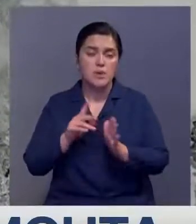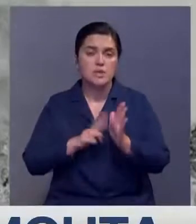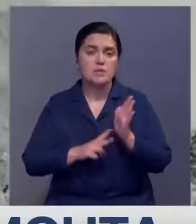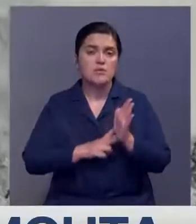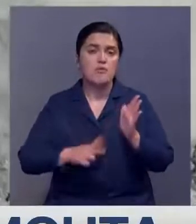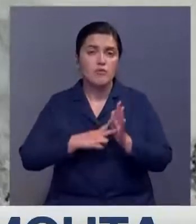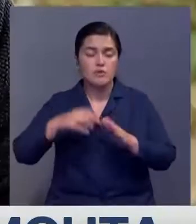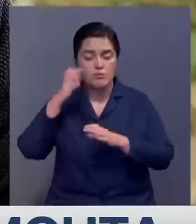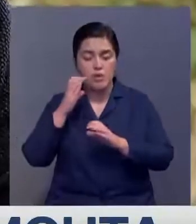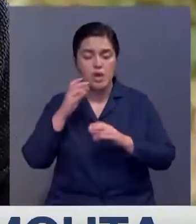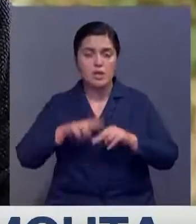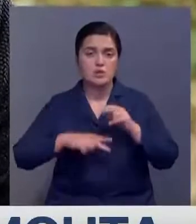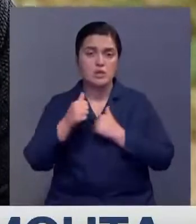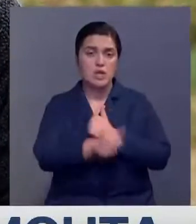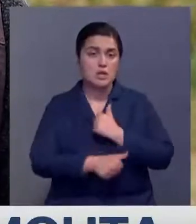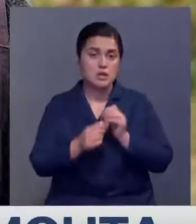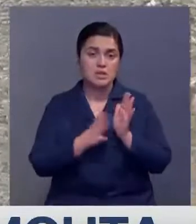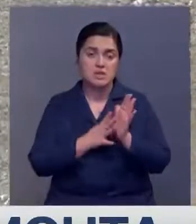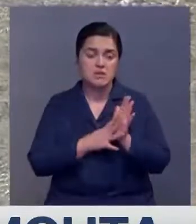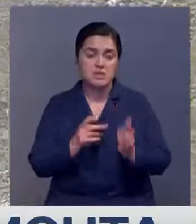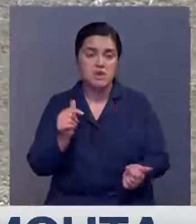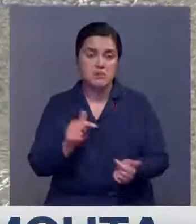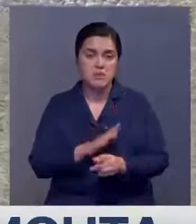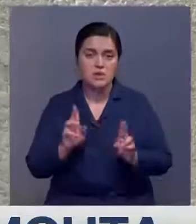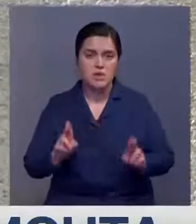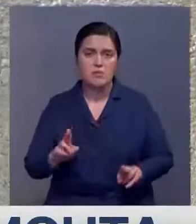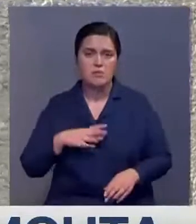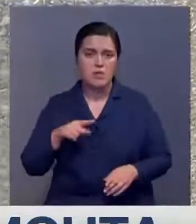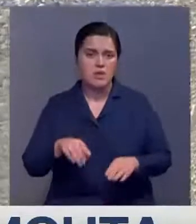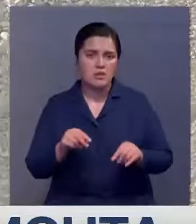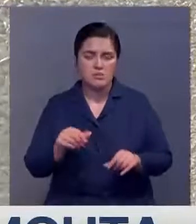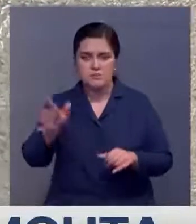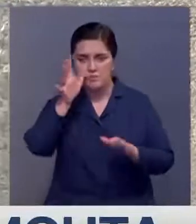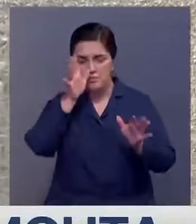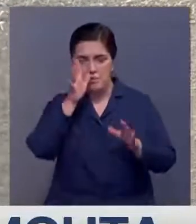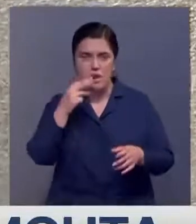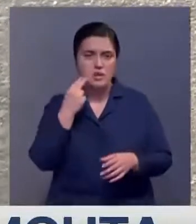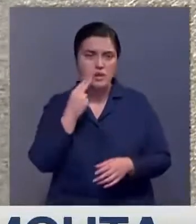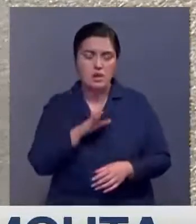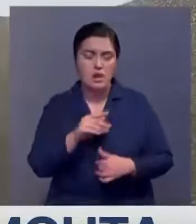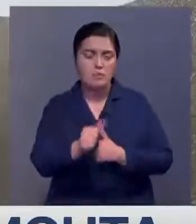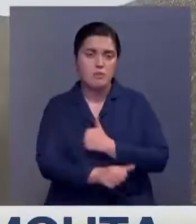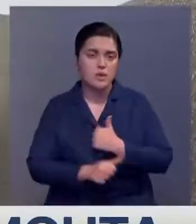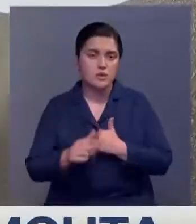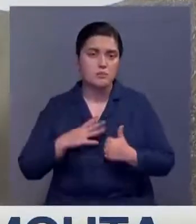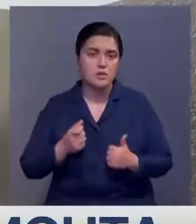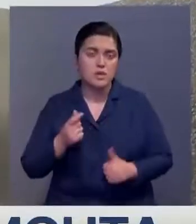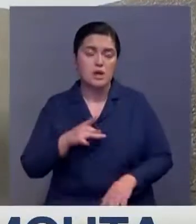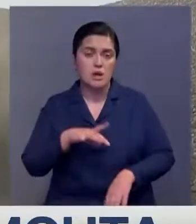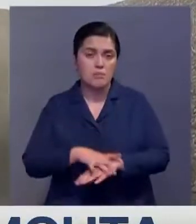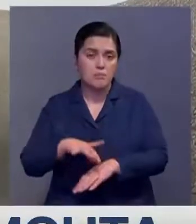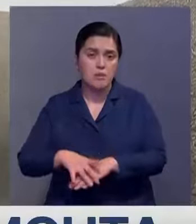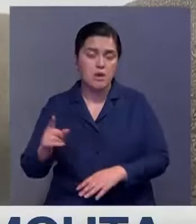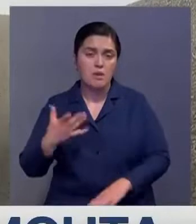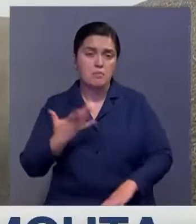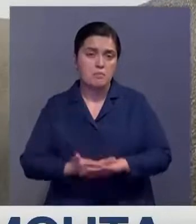дорожно-строительных материалов. 9 из них не соответствовали нормативам. Был щебень, был ПГС. Несколько раз такие были. Они были